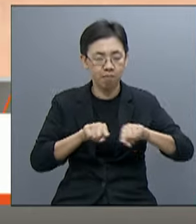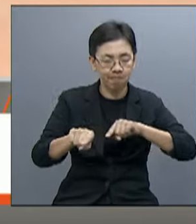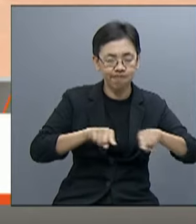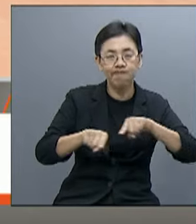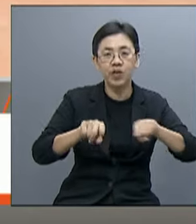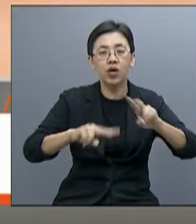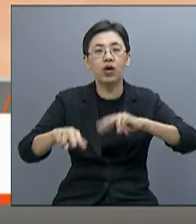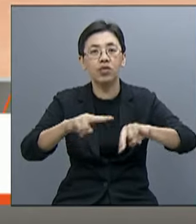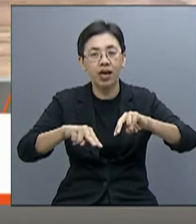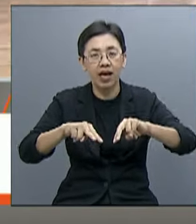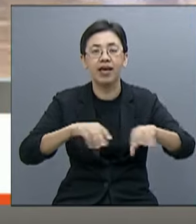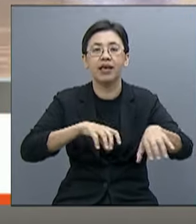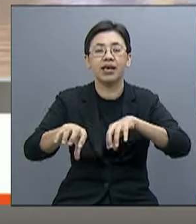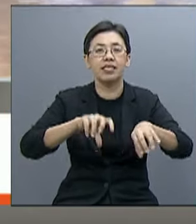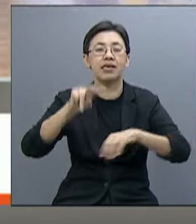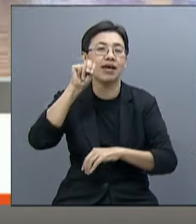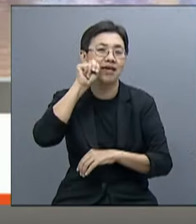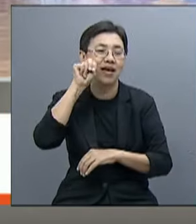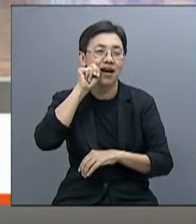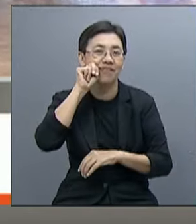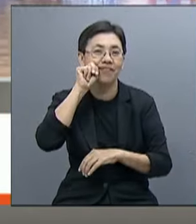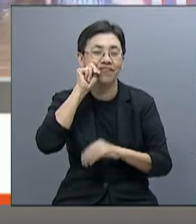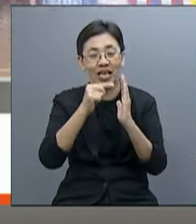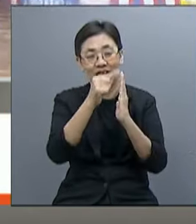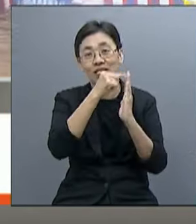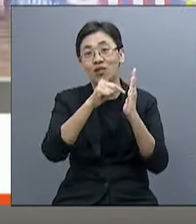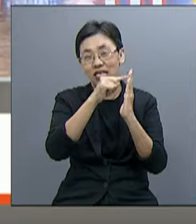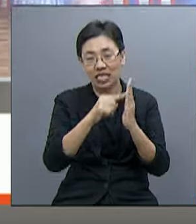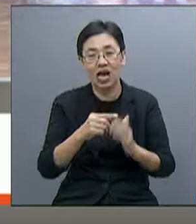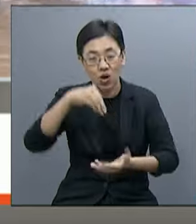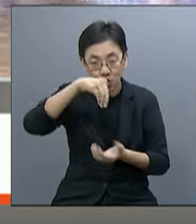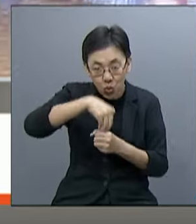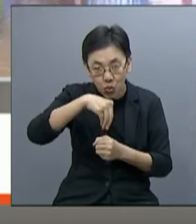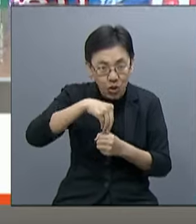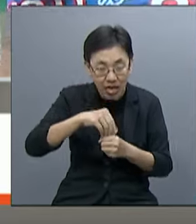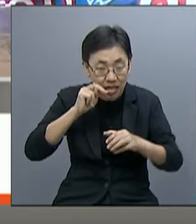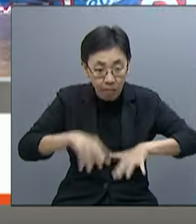น้าที่จะคอยจัดการที่หน้าง